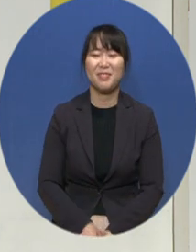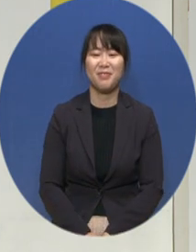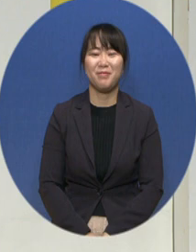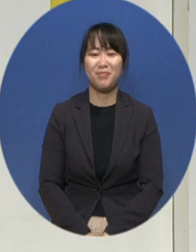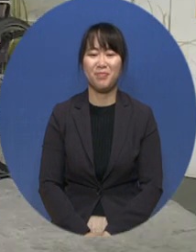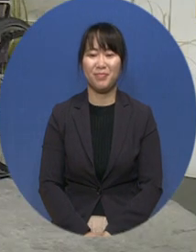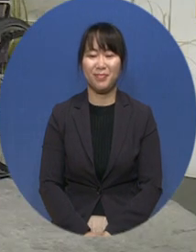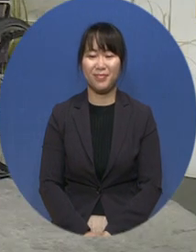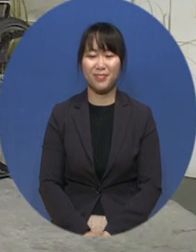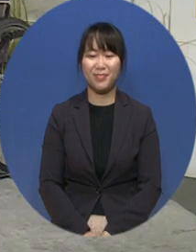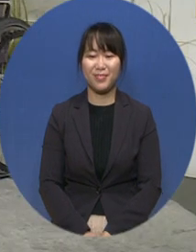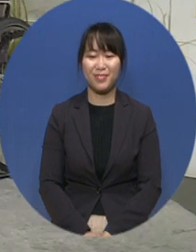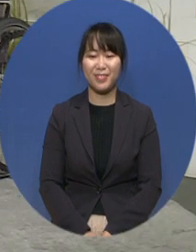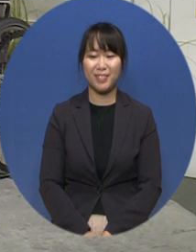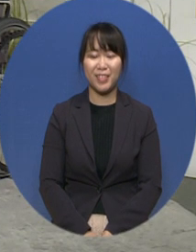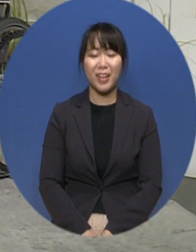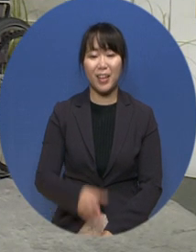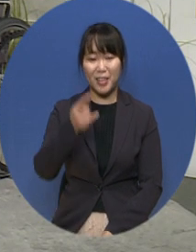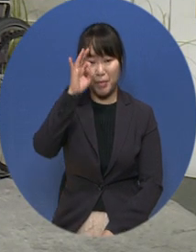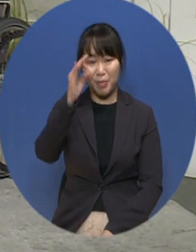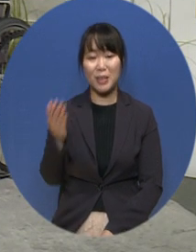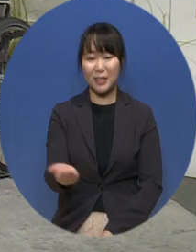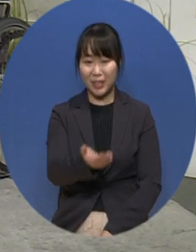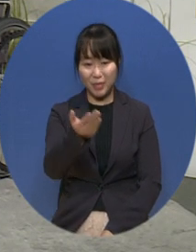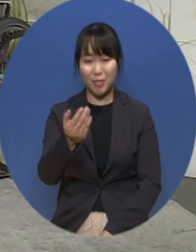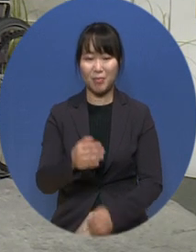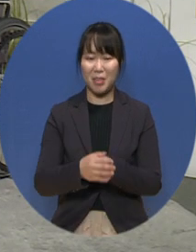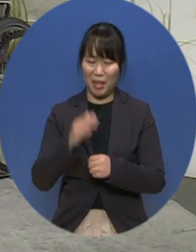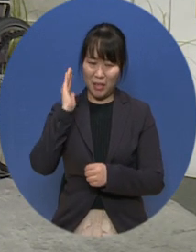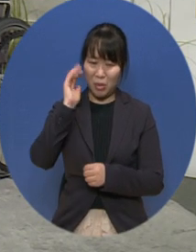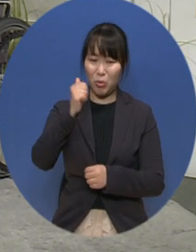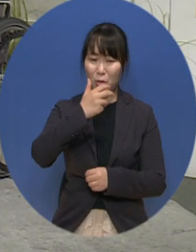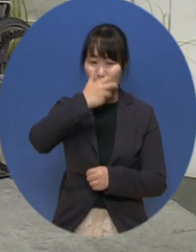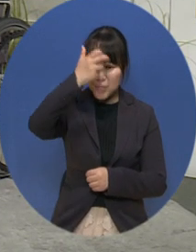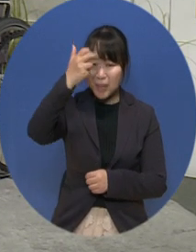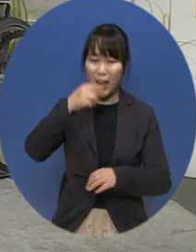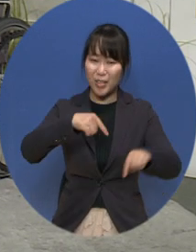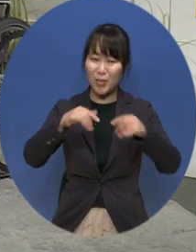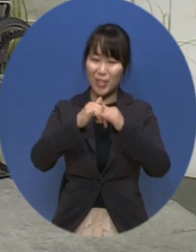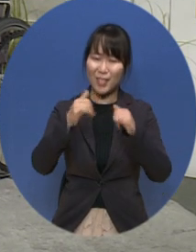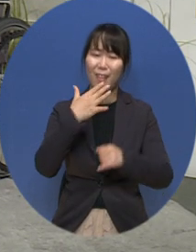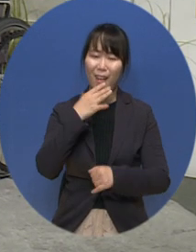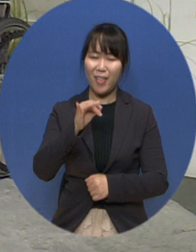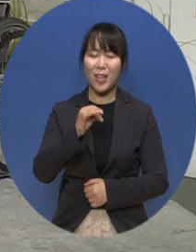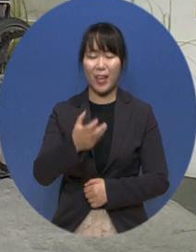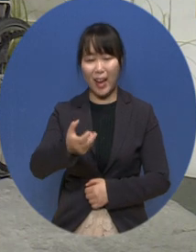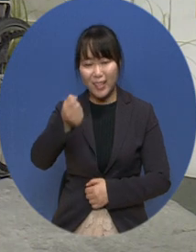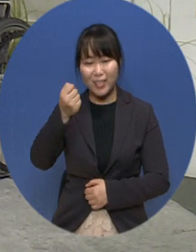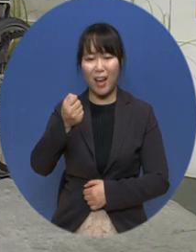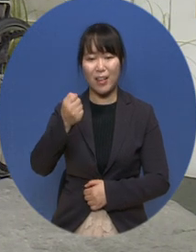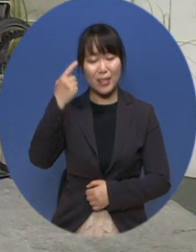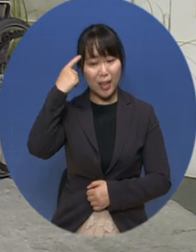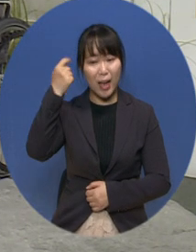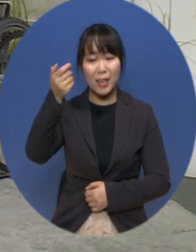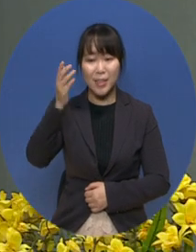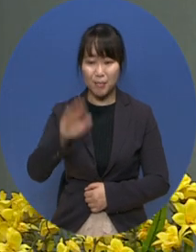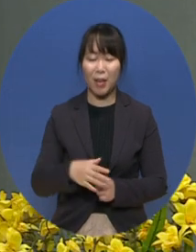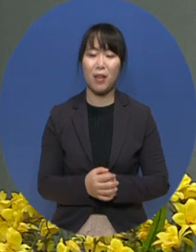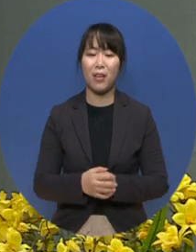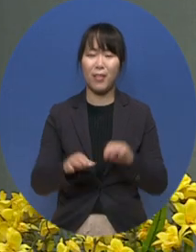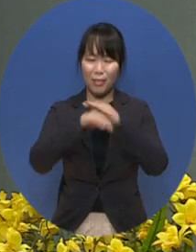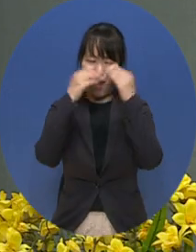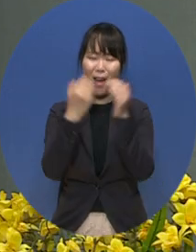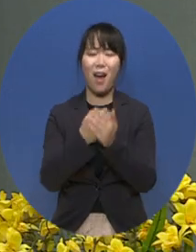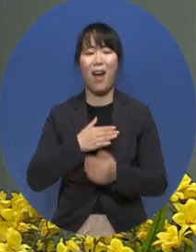따악 시청자분들이 요 예 뭐 대통령이 꿈이다 뭐 정치에는 당연히 갖는다 이런생각 하셨지만 다